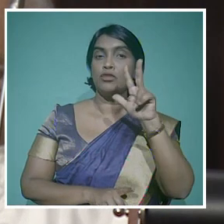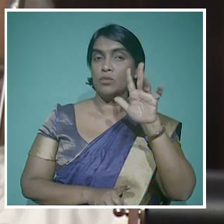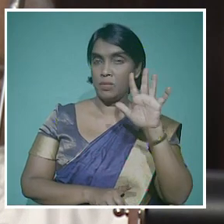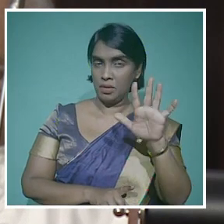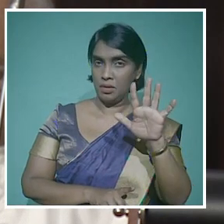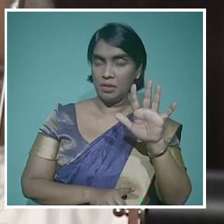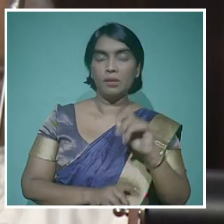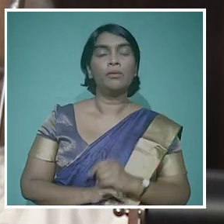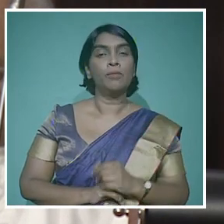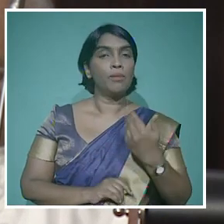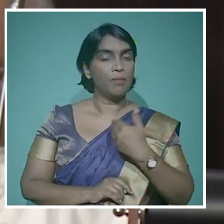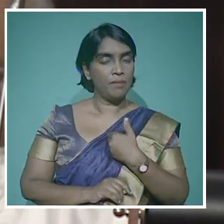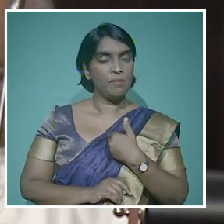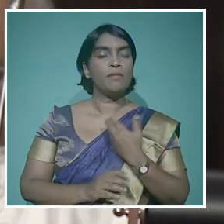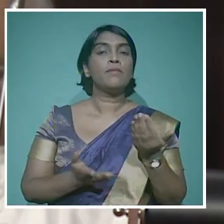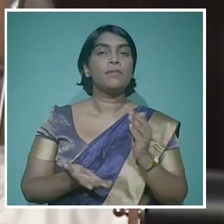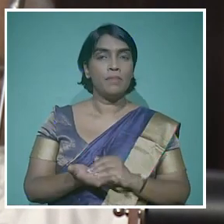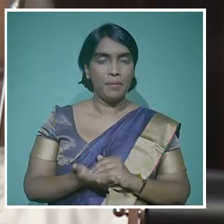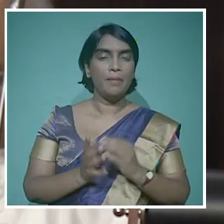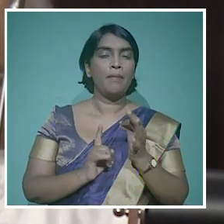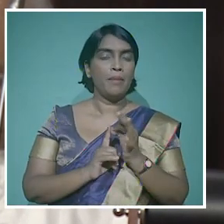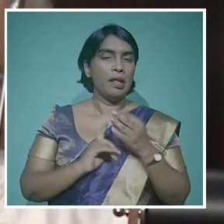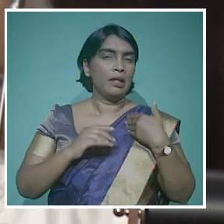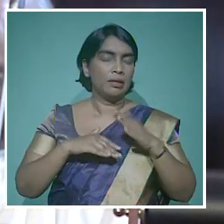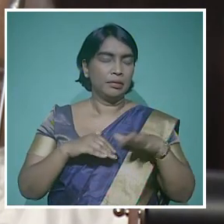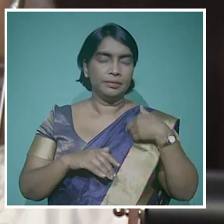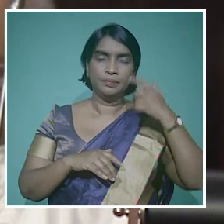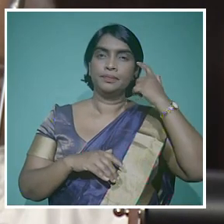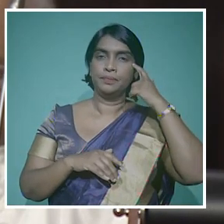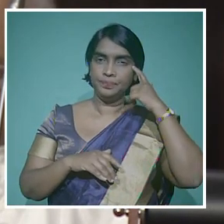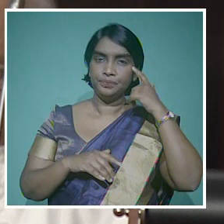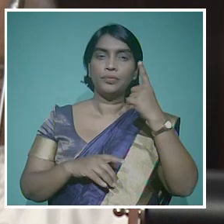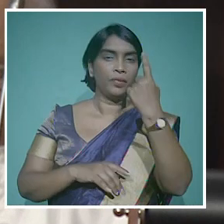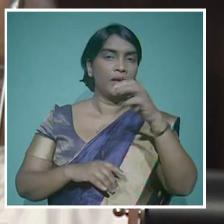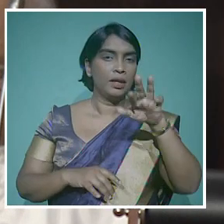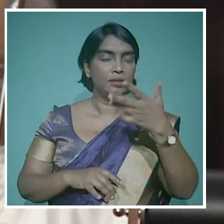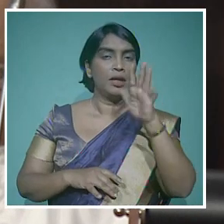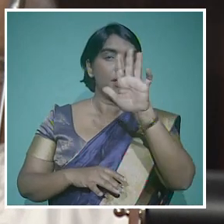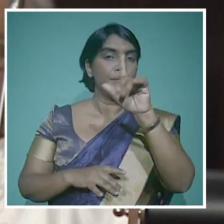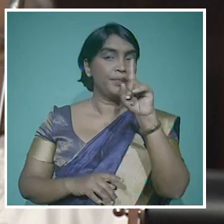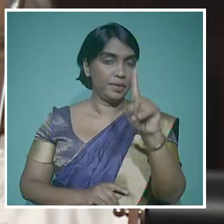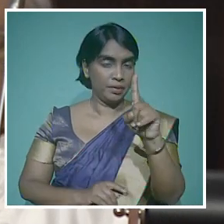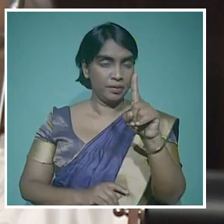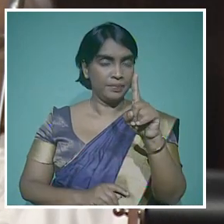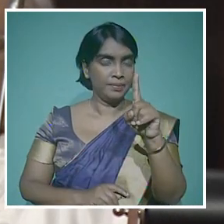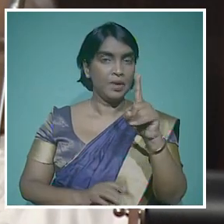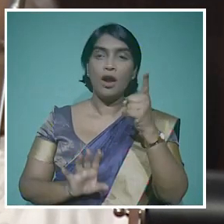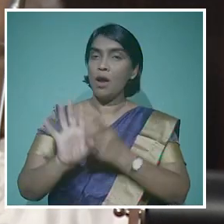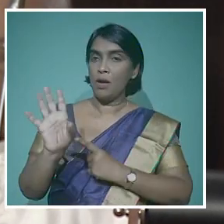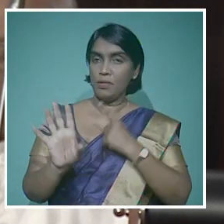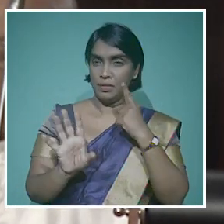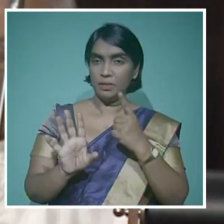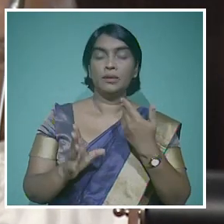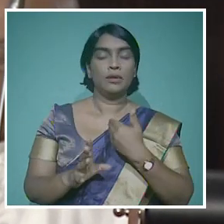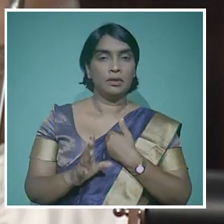39285යි. මගේ තවත් පුද්ගලික අත්දැකීම මට සිහිපත් වෙනවා. 1991 අවුරුද්දේ